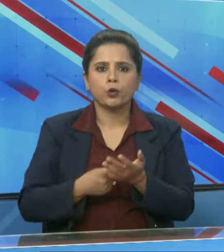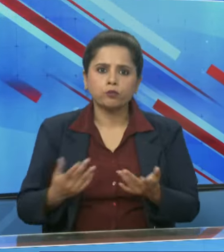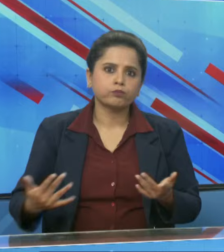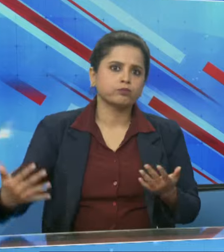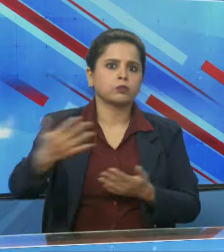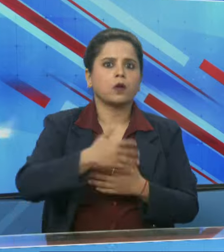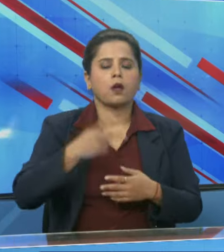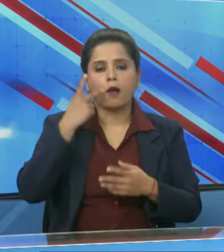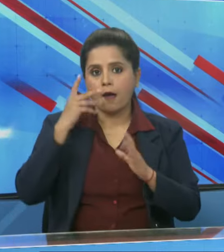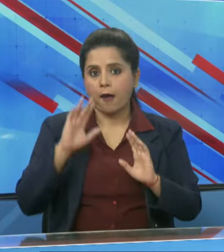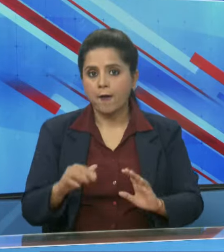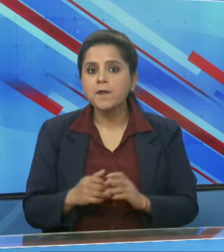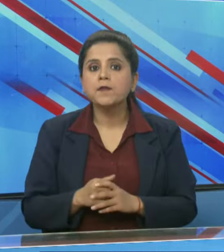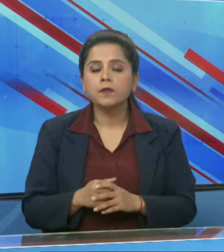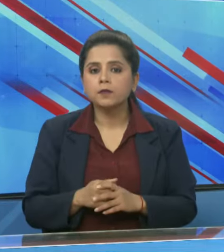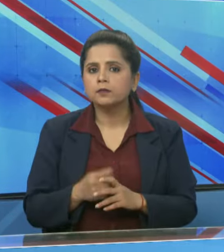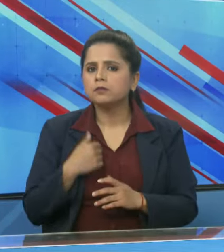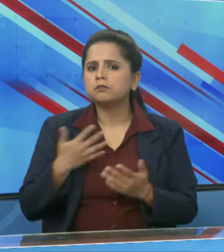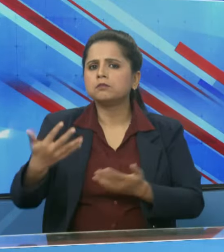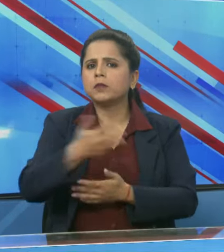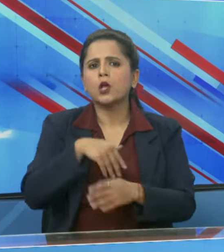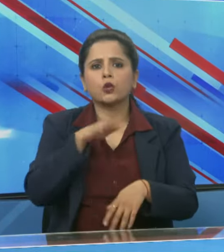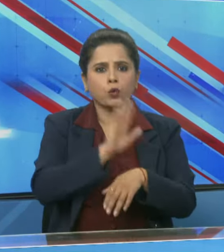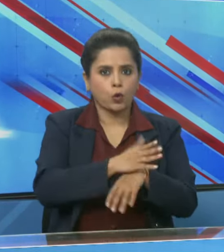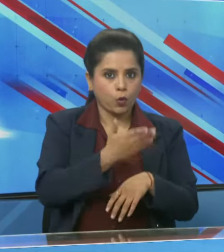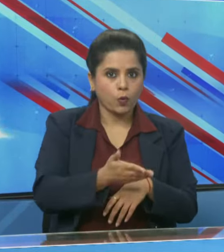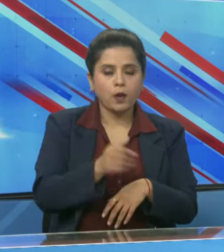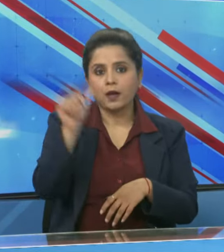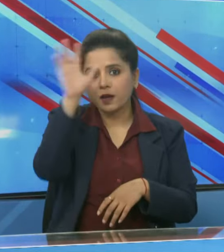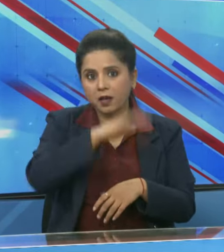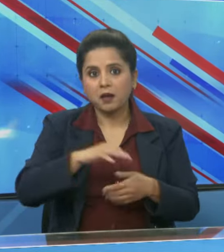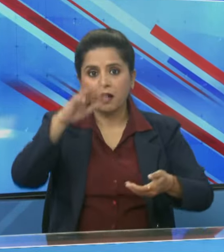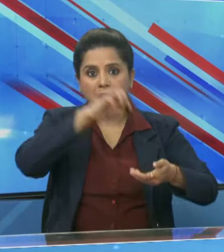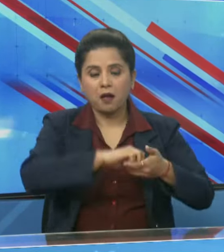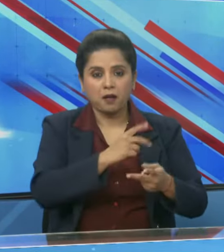एवरीवेयर दैट कांग्रेस एंड इंडिया अलायंस डूइंग वेल